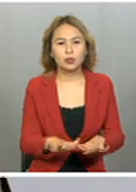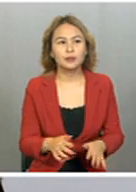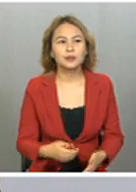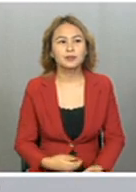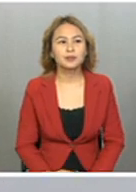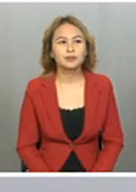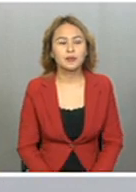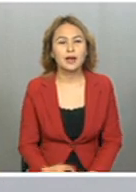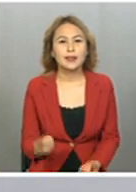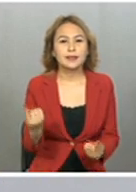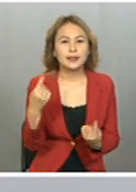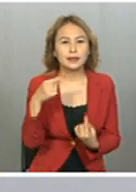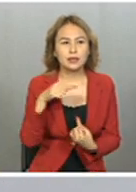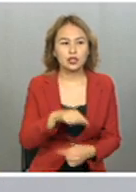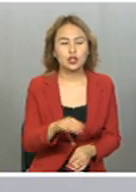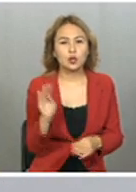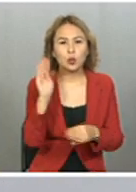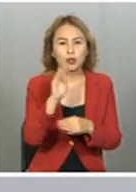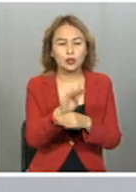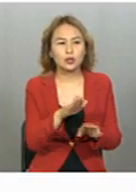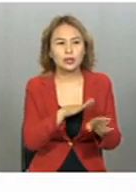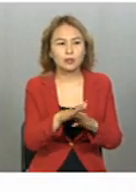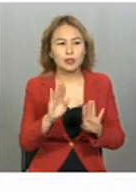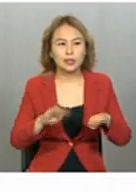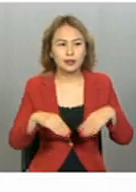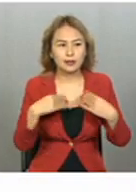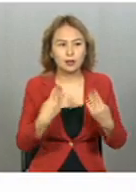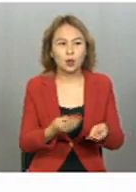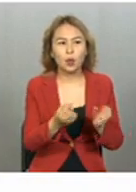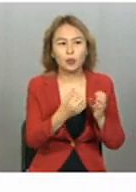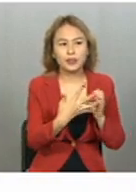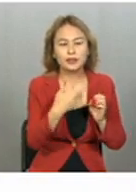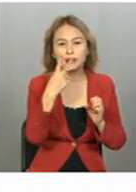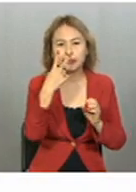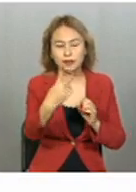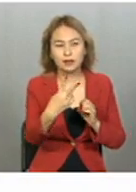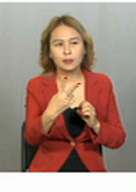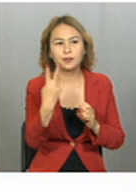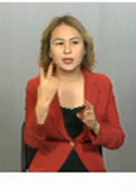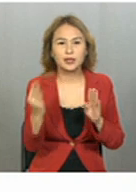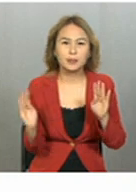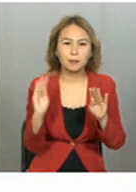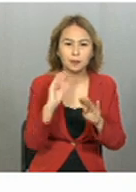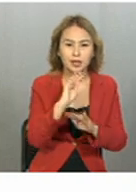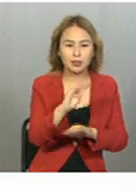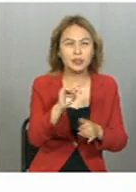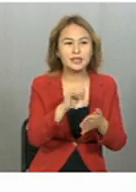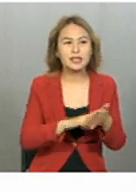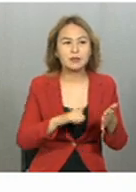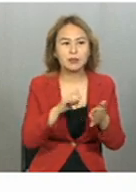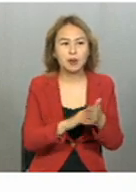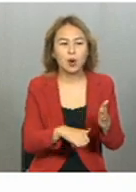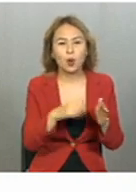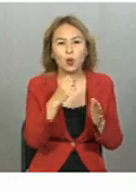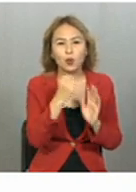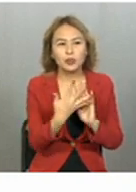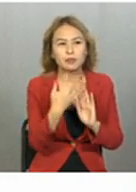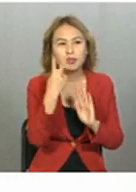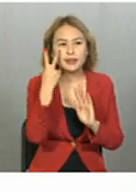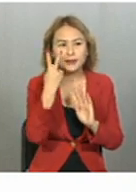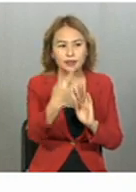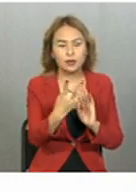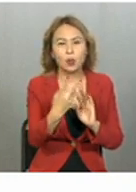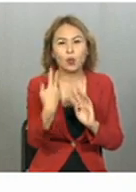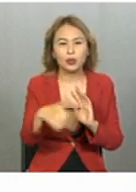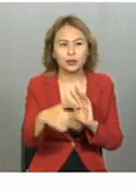Енді сәйкесінше толтырғыш көбейткіш берейік. 15-тен 2-ге мен 2-ден беремін, себебі 15 пен 2-нің көбейтінісі 30-ды